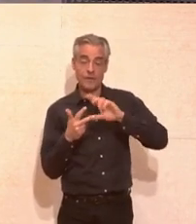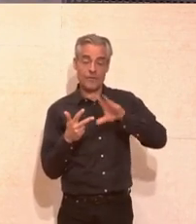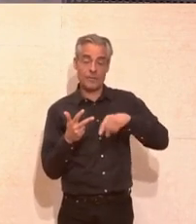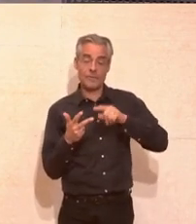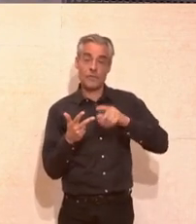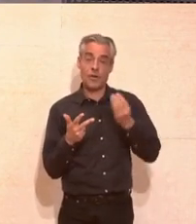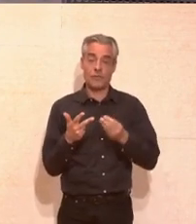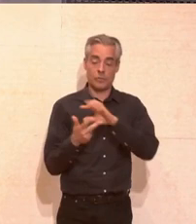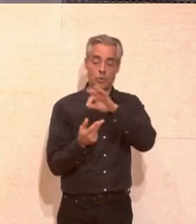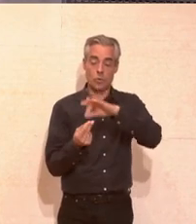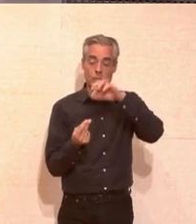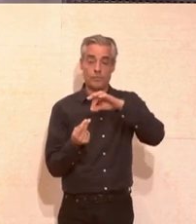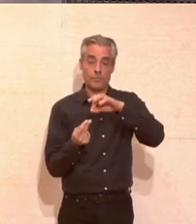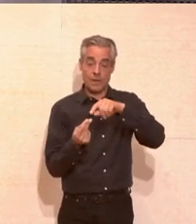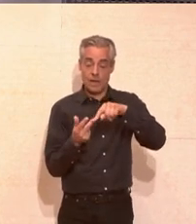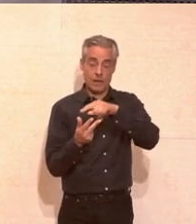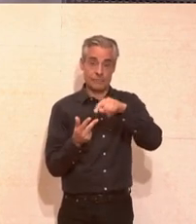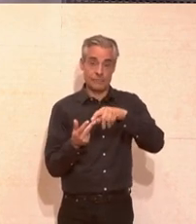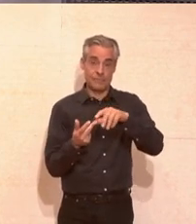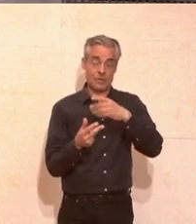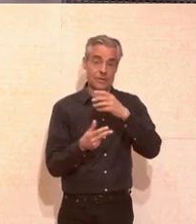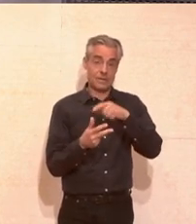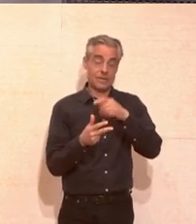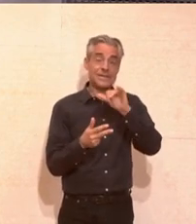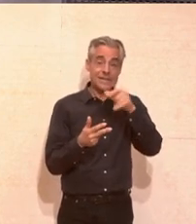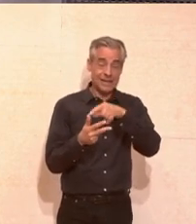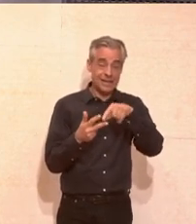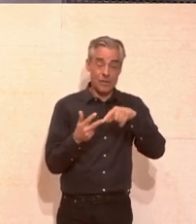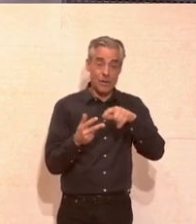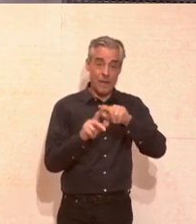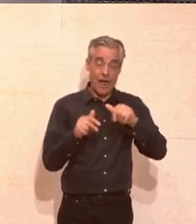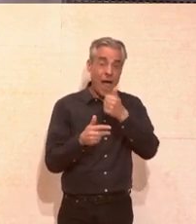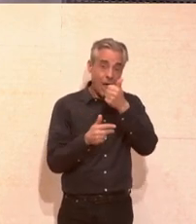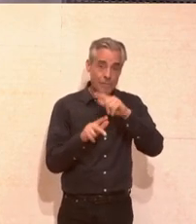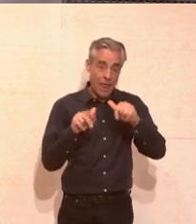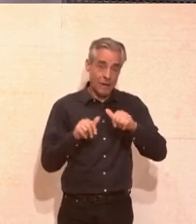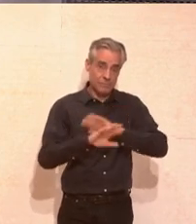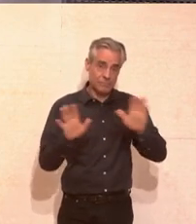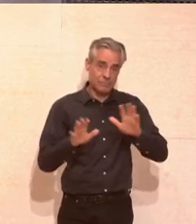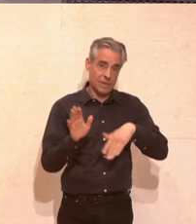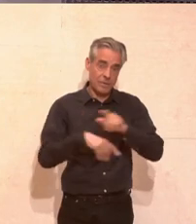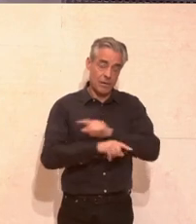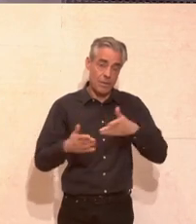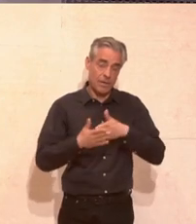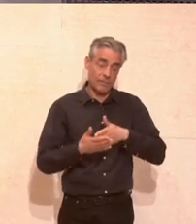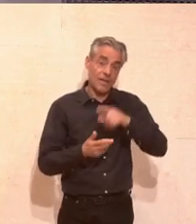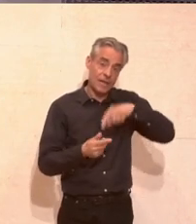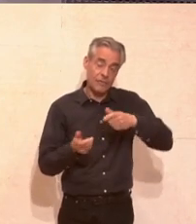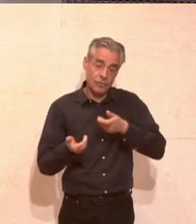famille et l'enfant. Ça ne pourra jamais se faire si tous les partenaires n'ont pas un message qui est un message